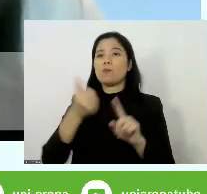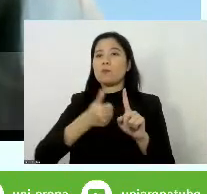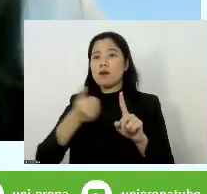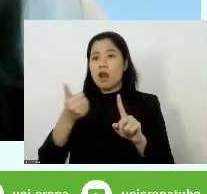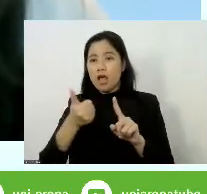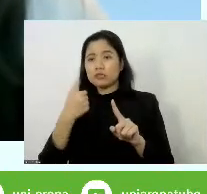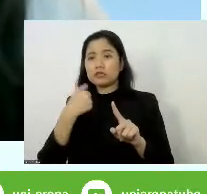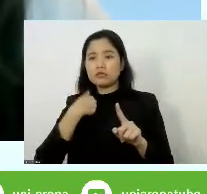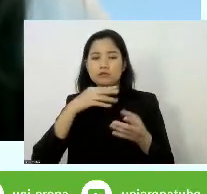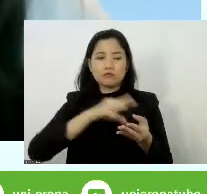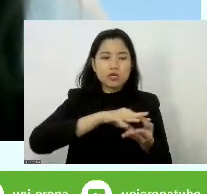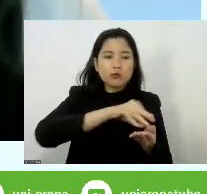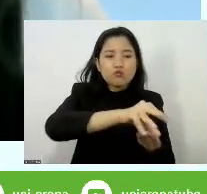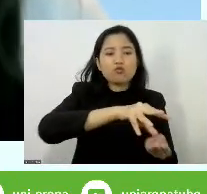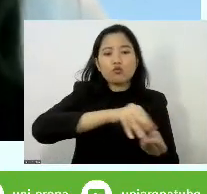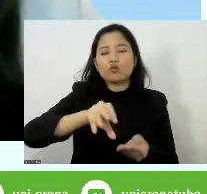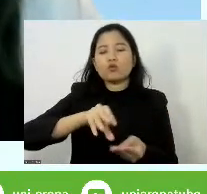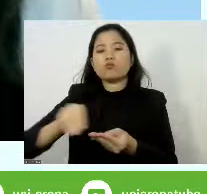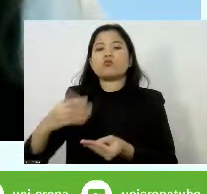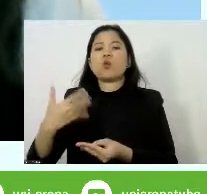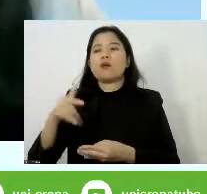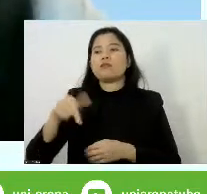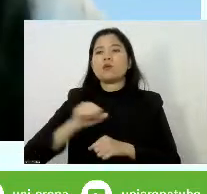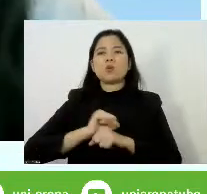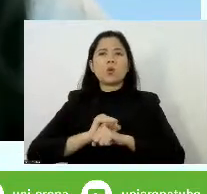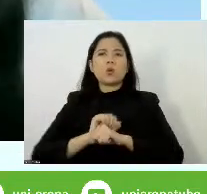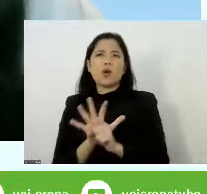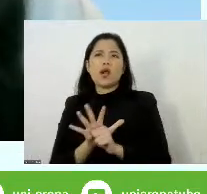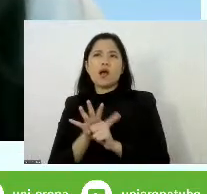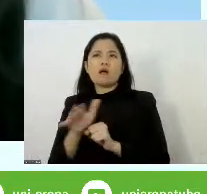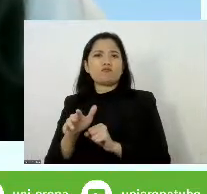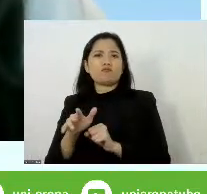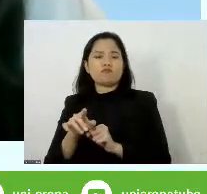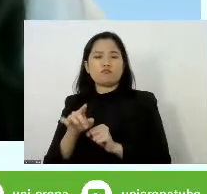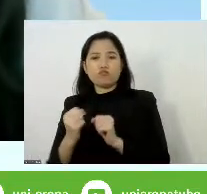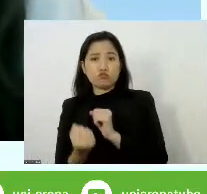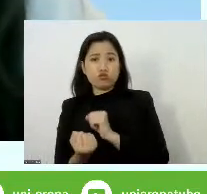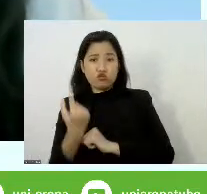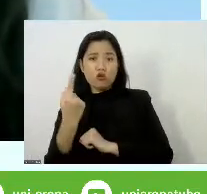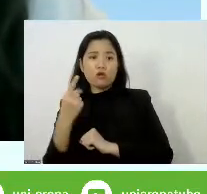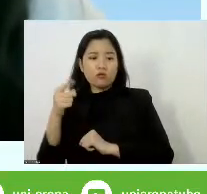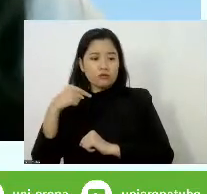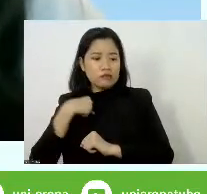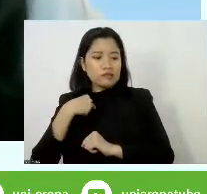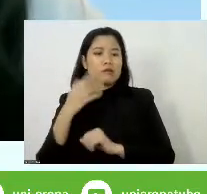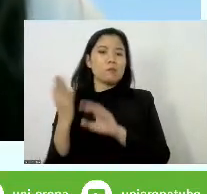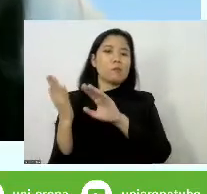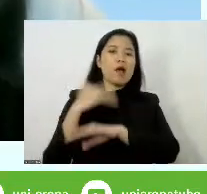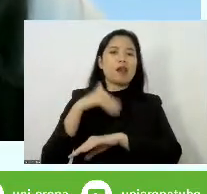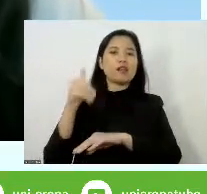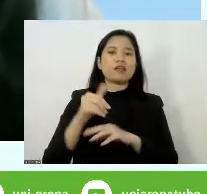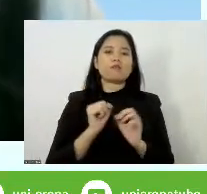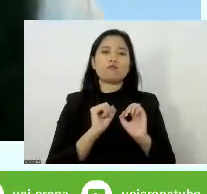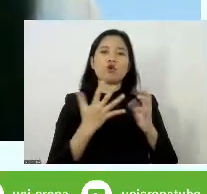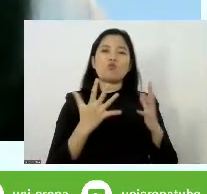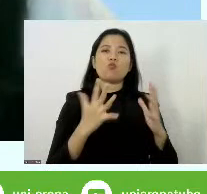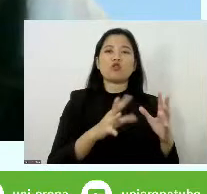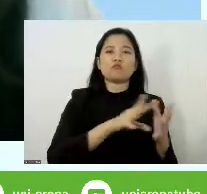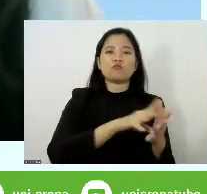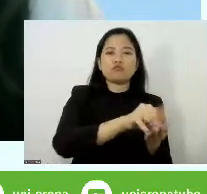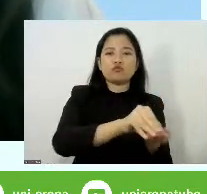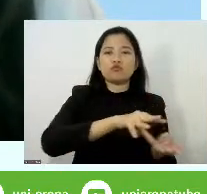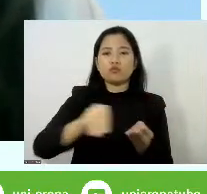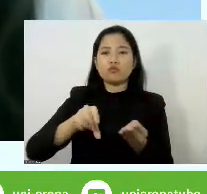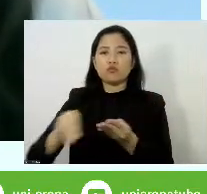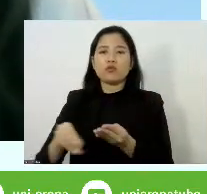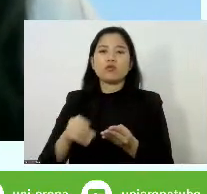itu mulai uh kembali ke kebun jadi benar-benar fokus berkebun rumah sampai bener-bener bisa makan